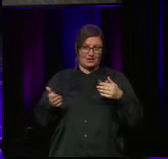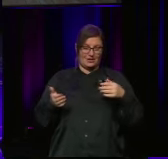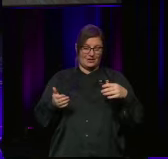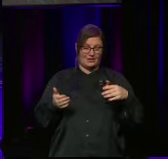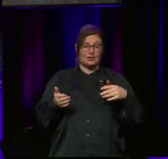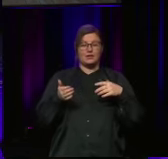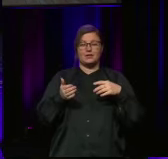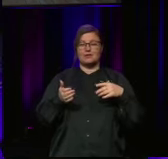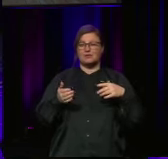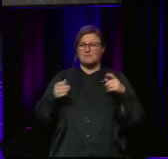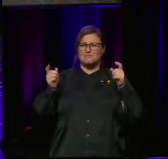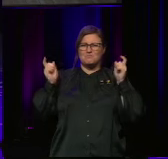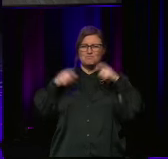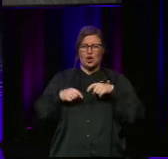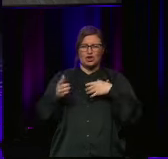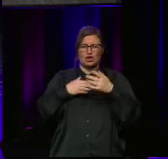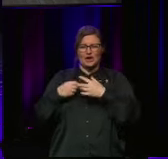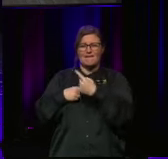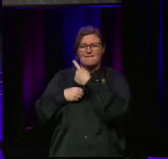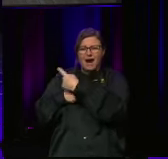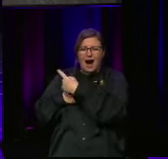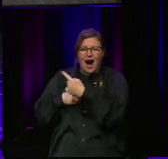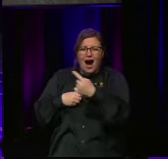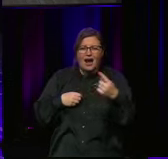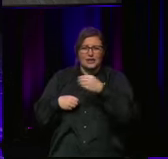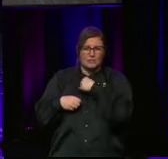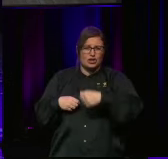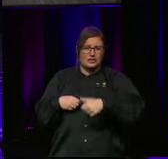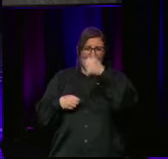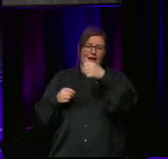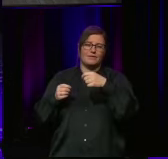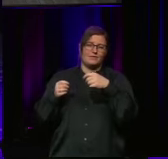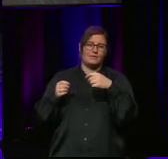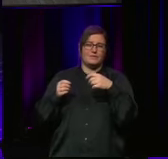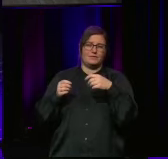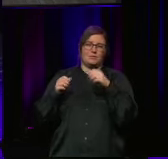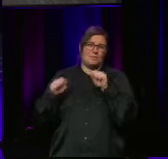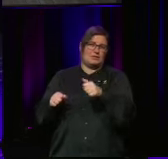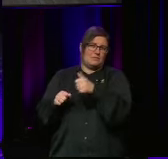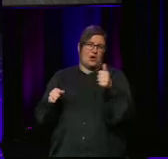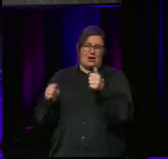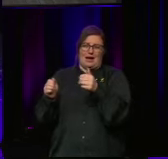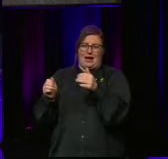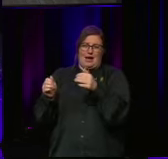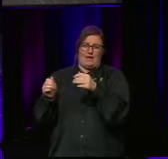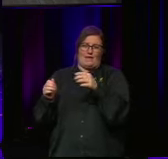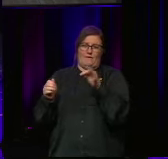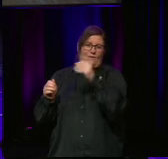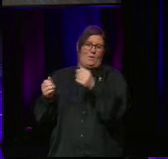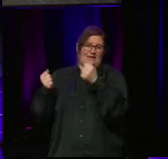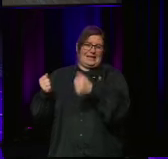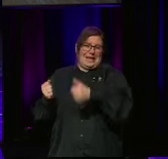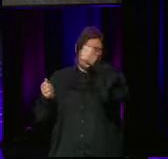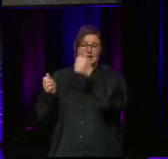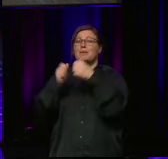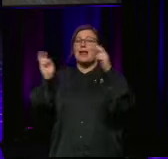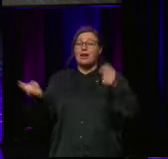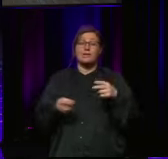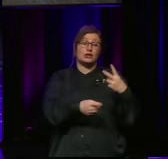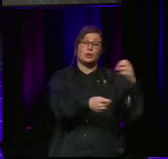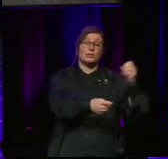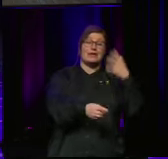alla myndighetschefer. Det måste ju vara de mest centrala om det ska kunna gå. Men om man ska kunna göra det med en liten minoritet, då kommer det